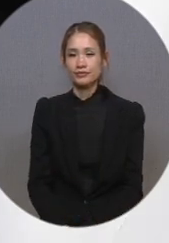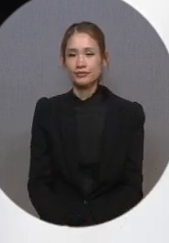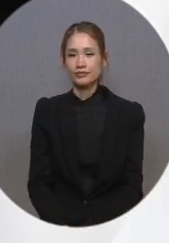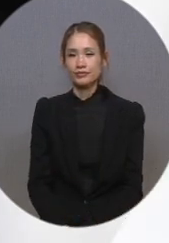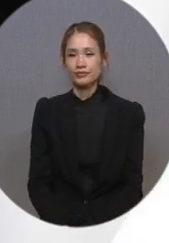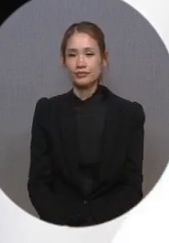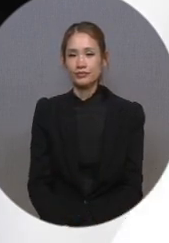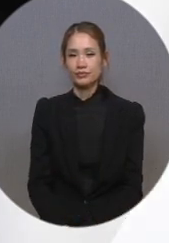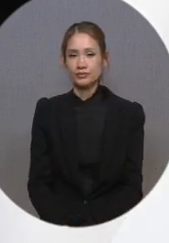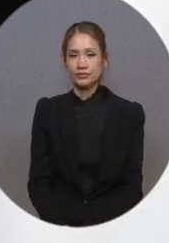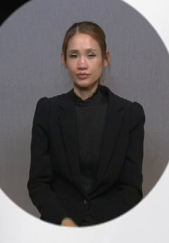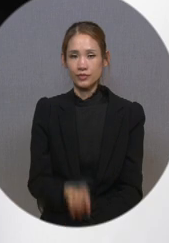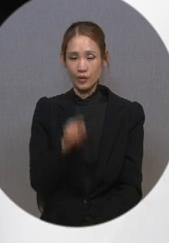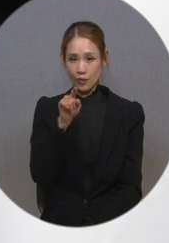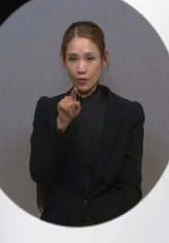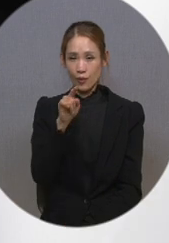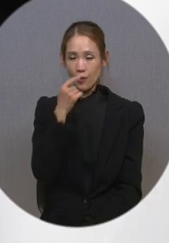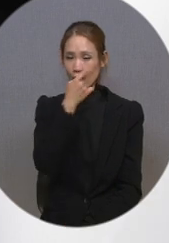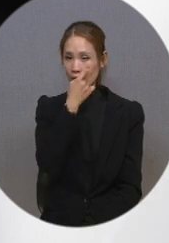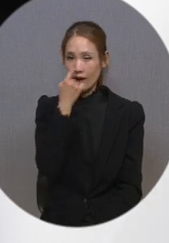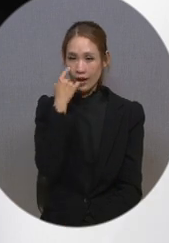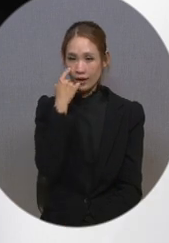확인 버튼을 누르시면